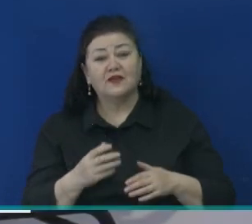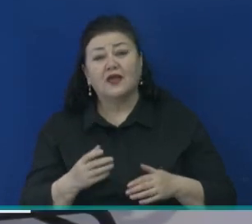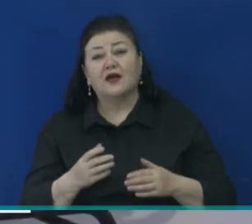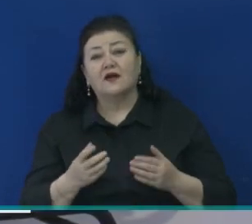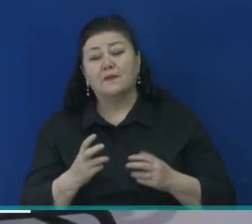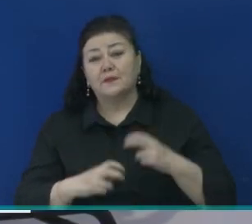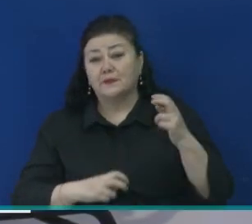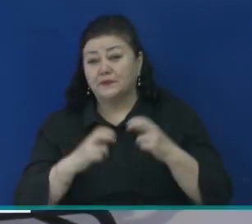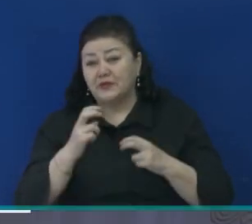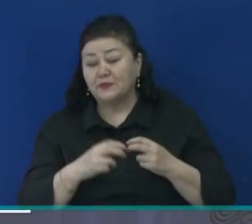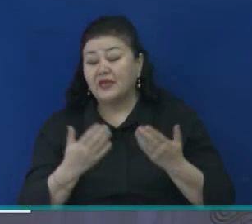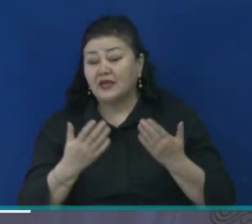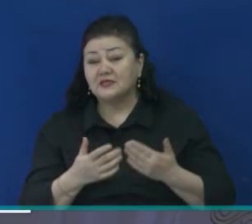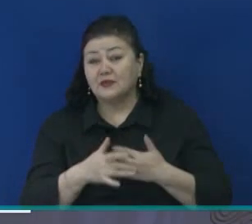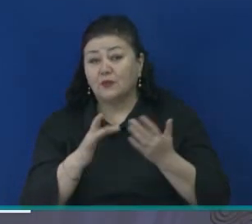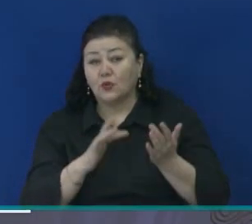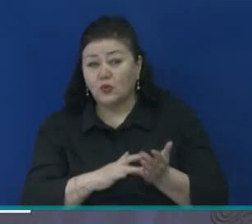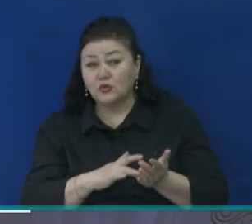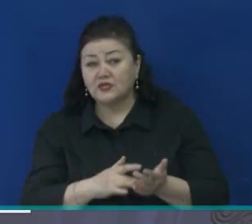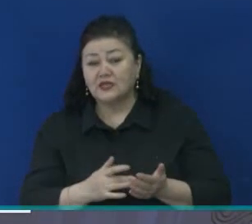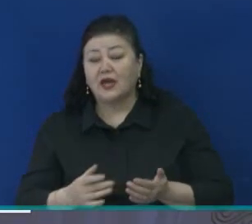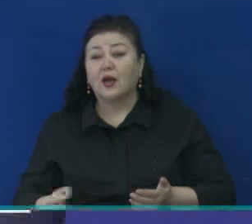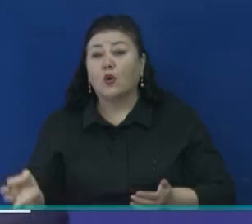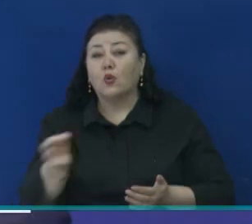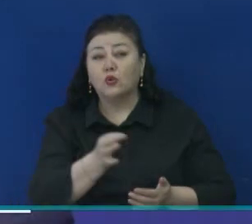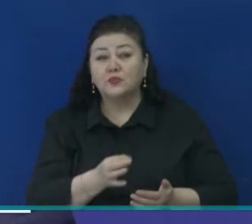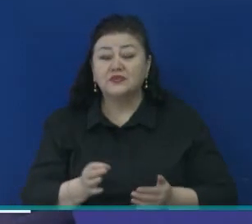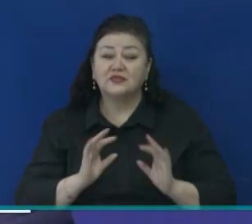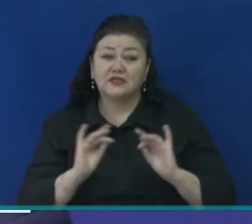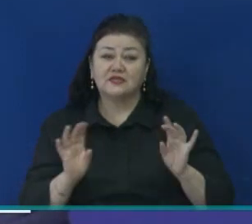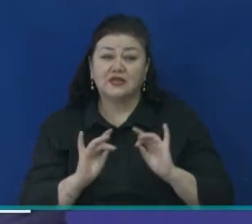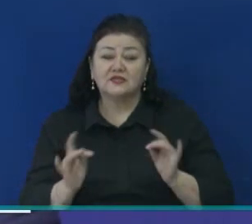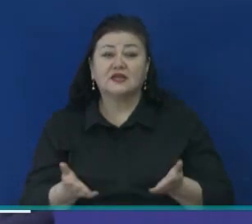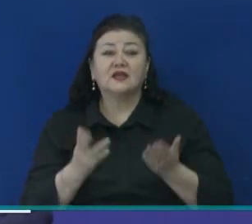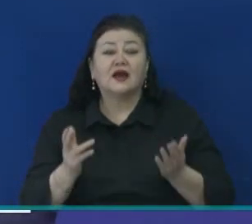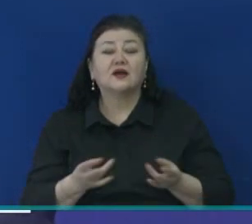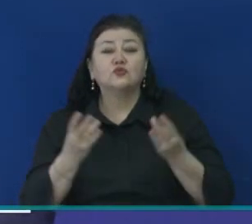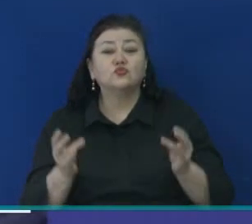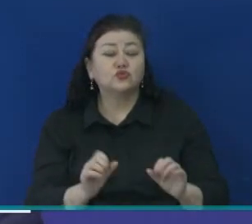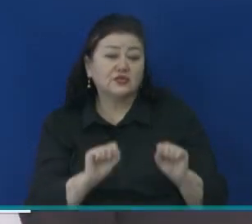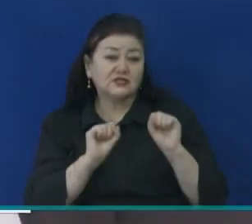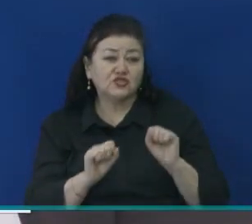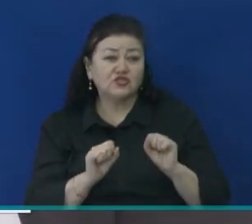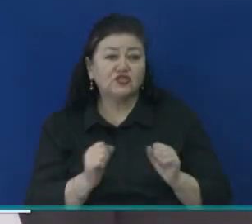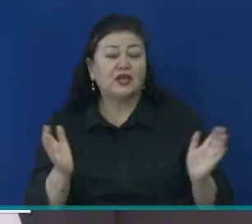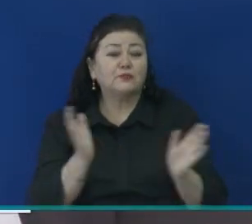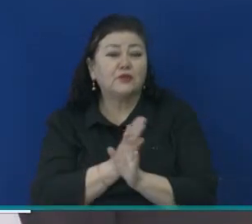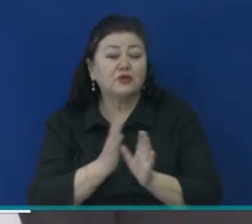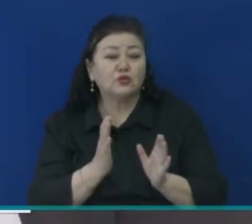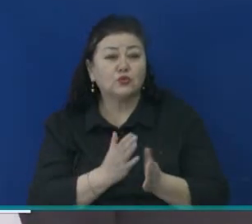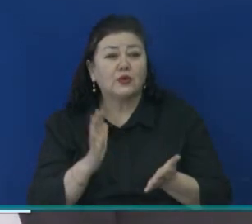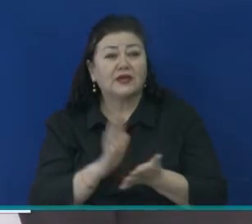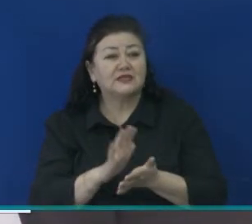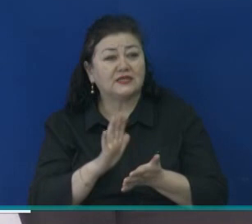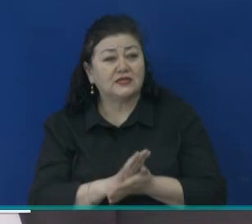жүргізіп, оның 116-сы бірінші санаттағы нысандарға жататынын айтты. Қоршаған ортаға ең көп қалдық шығаратын да солар. Қазір бұл